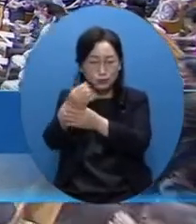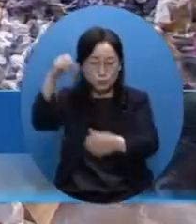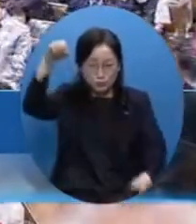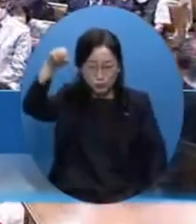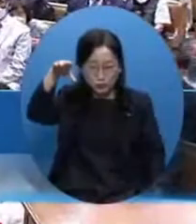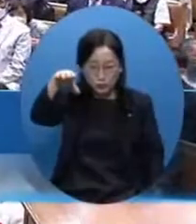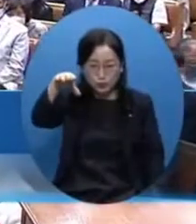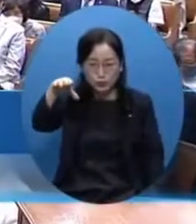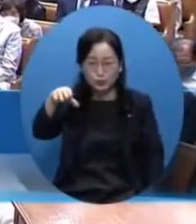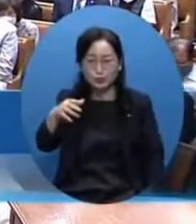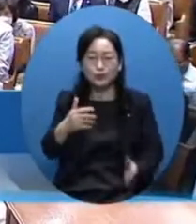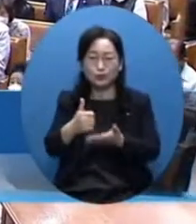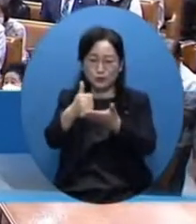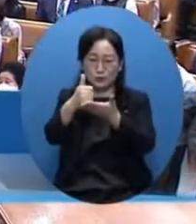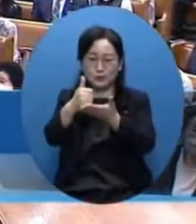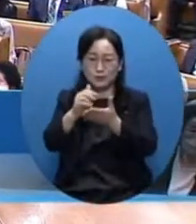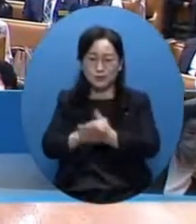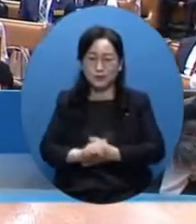줄인